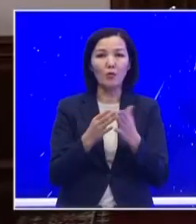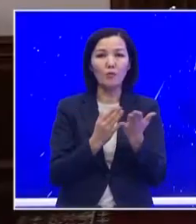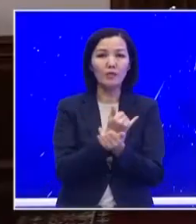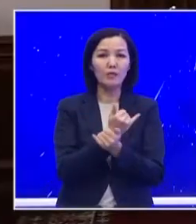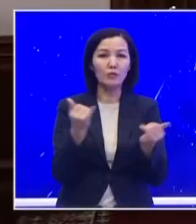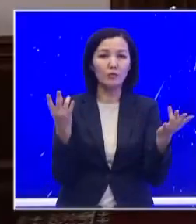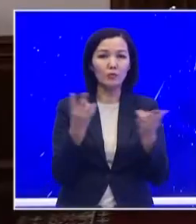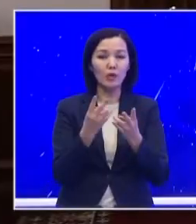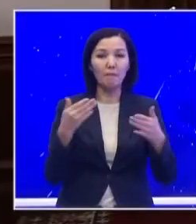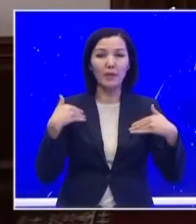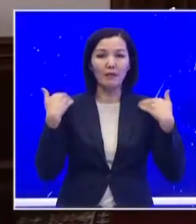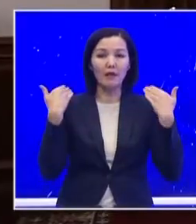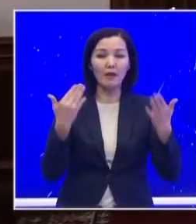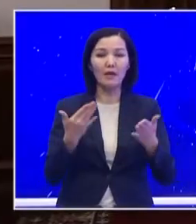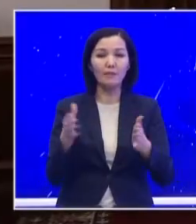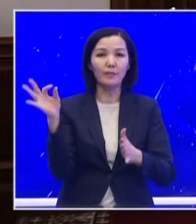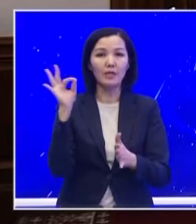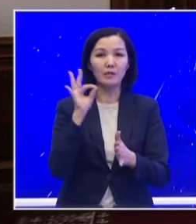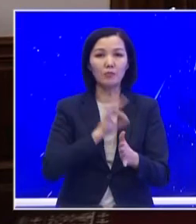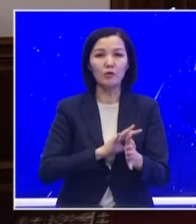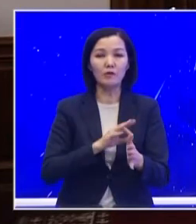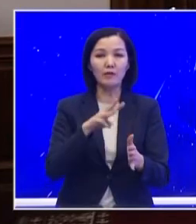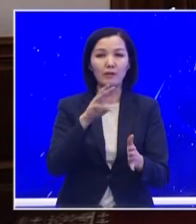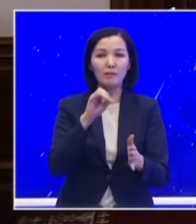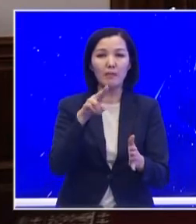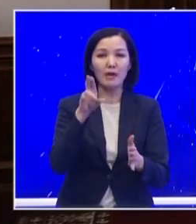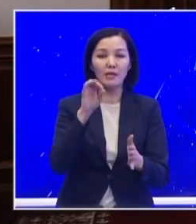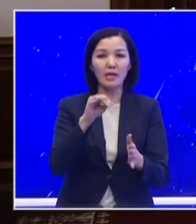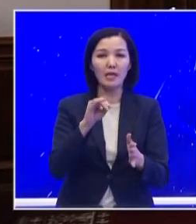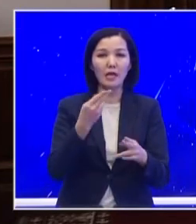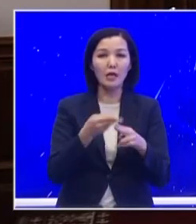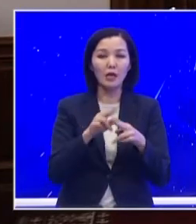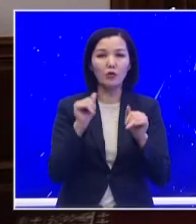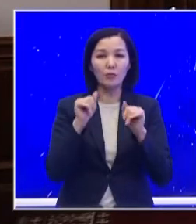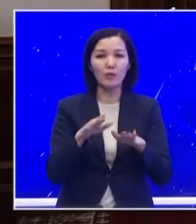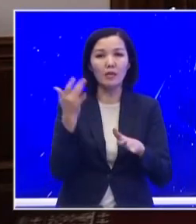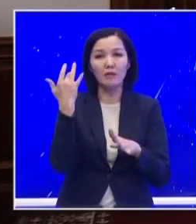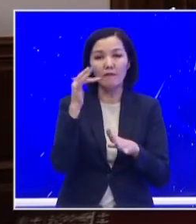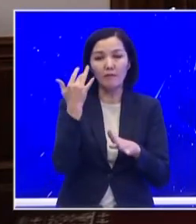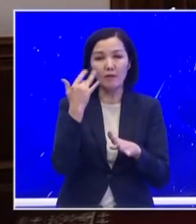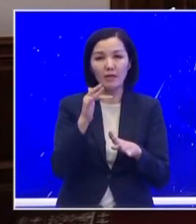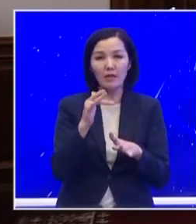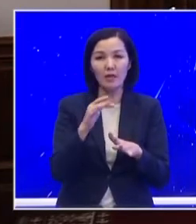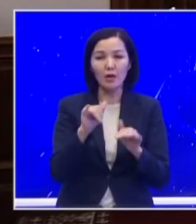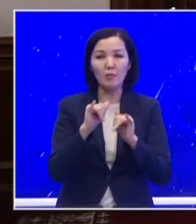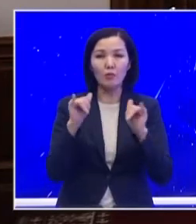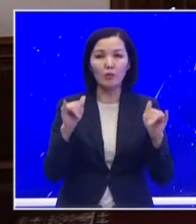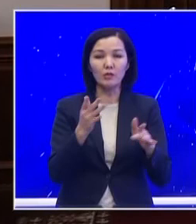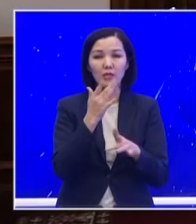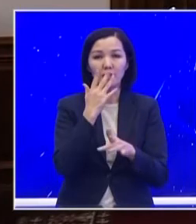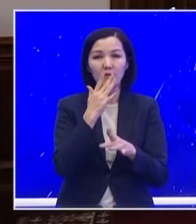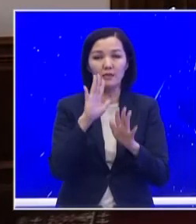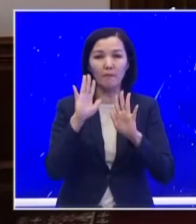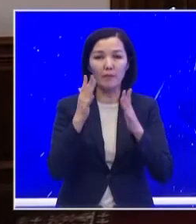Предлагаем использовать модель, которая принята в Соединенных Штатах по развитию национальных